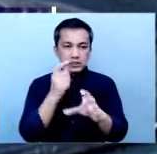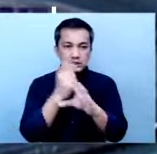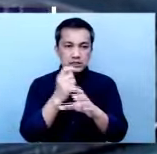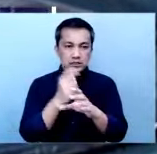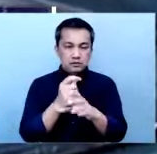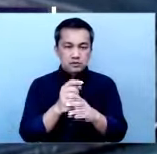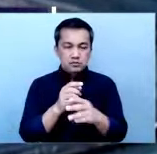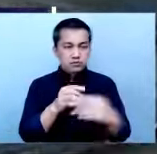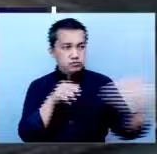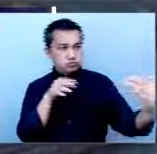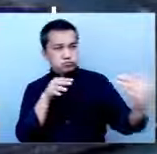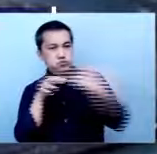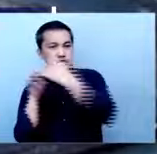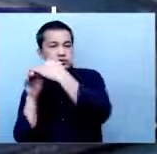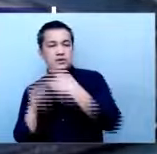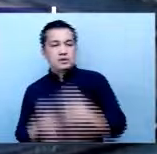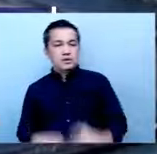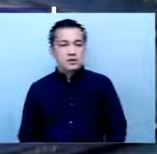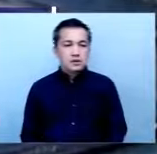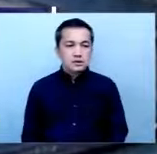sa kanilang direksyon.